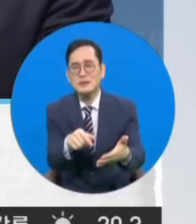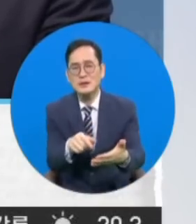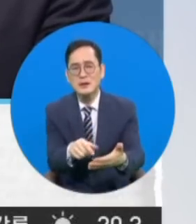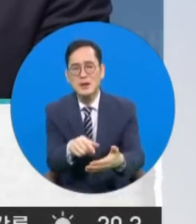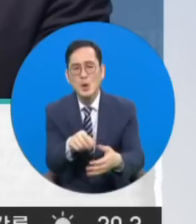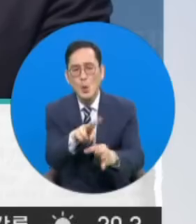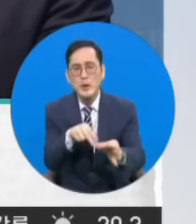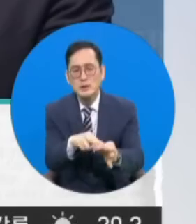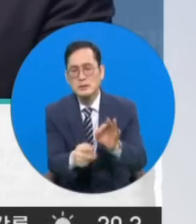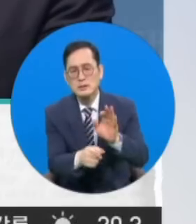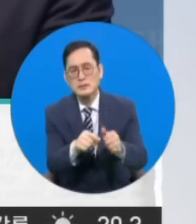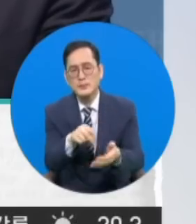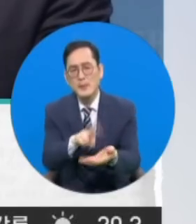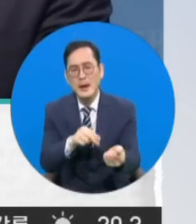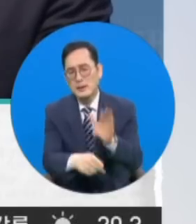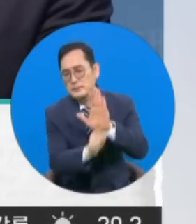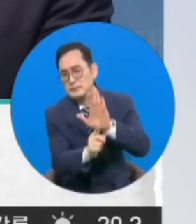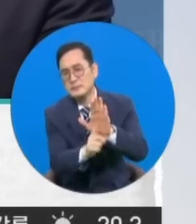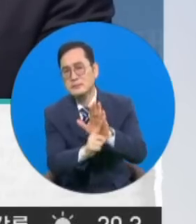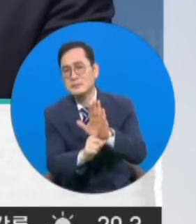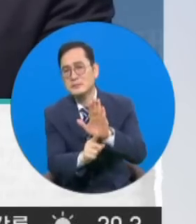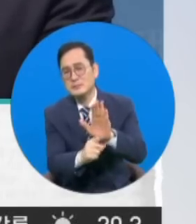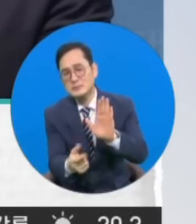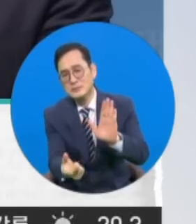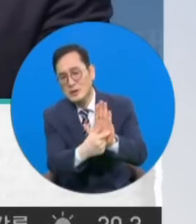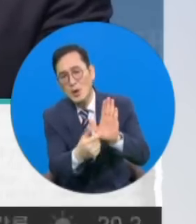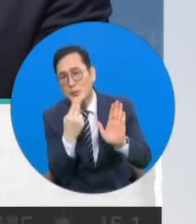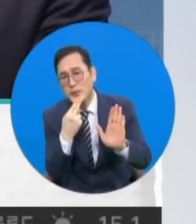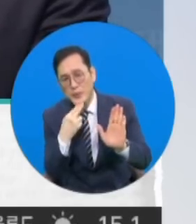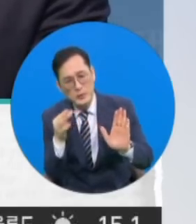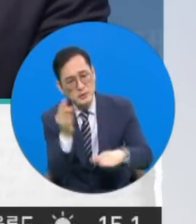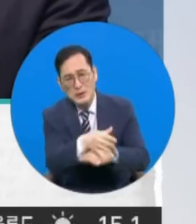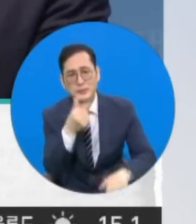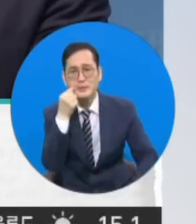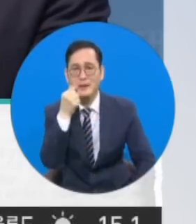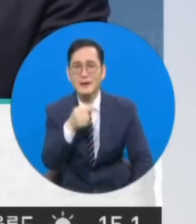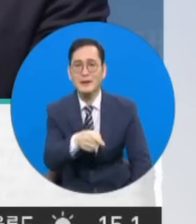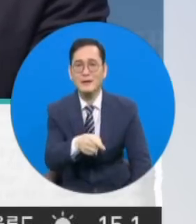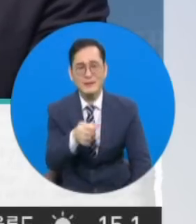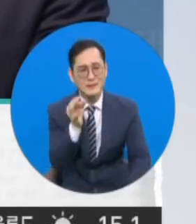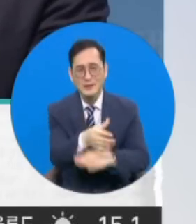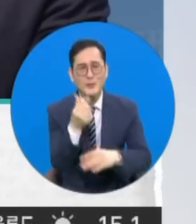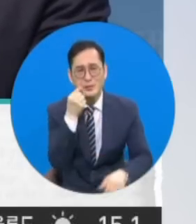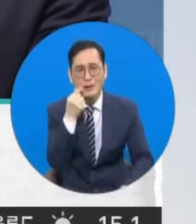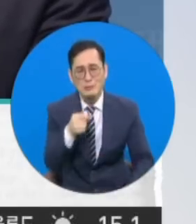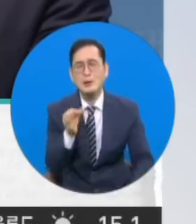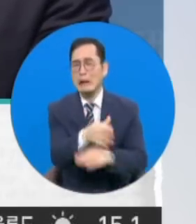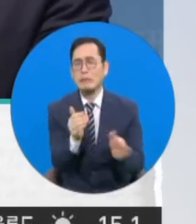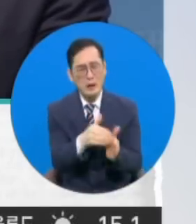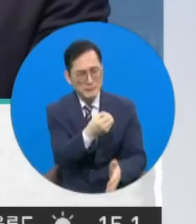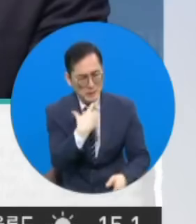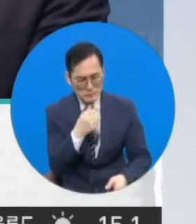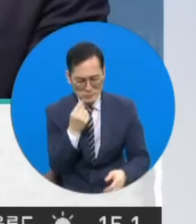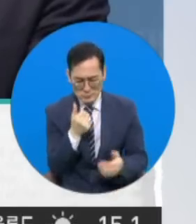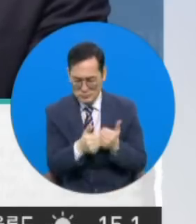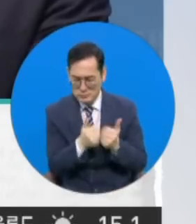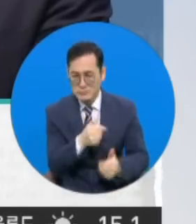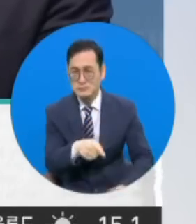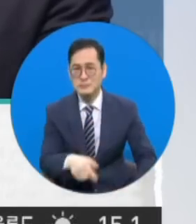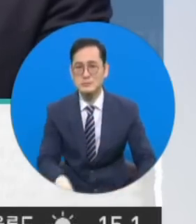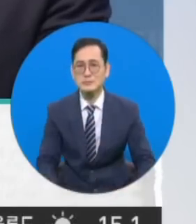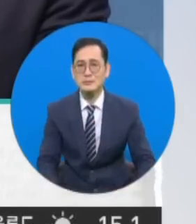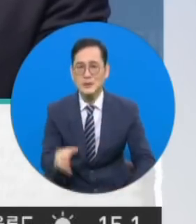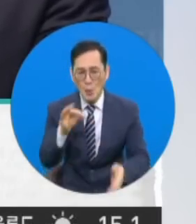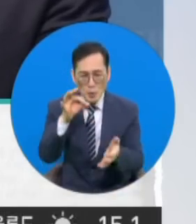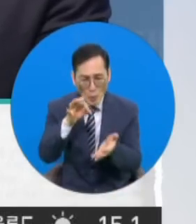안 돼 있는 코인을 어떻게 업비트 살 수 있어 그럼 리믹스 도대체 무슨 경로로 갖게 된 거야라는게 설명이 안 되는 거고요 방금 말씀드린 것처럼이